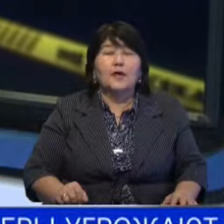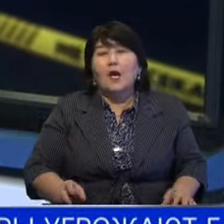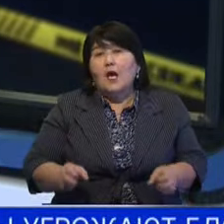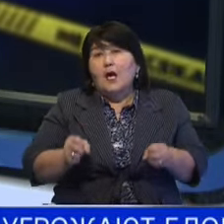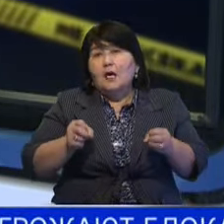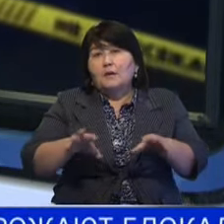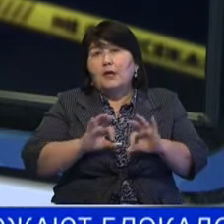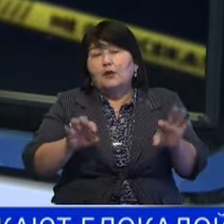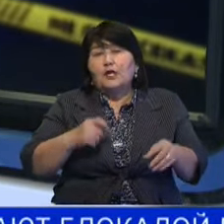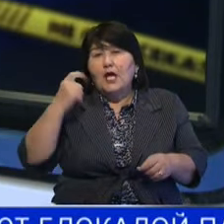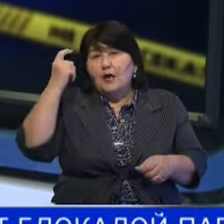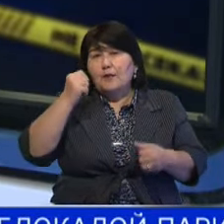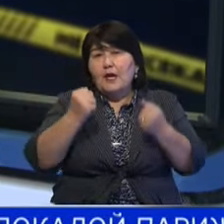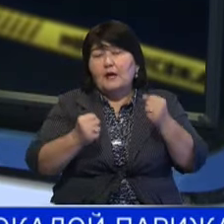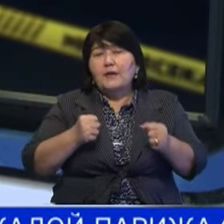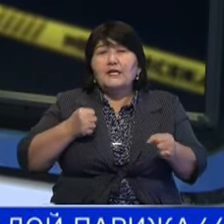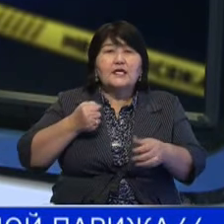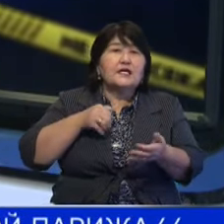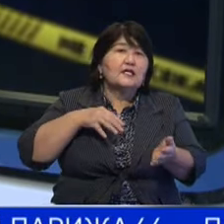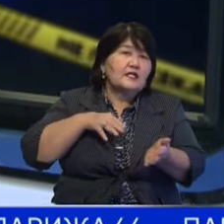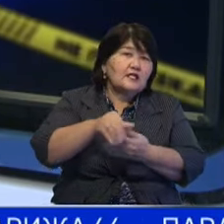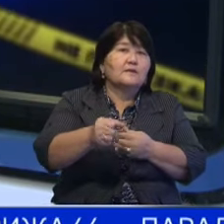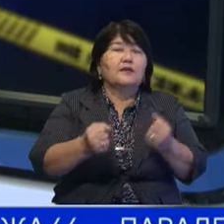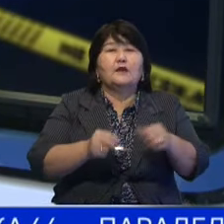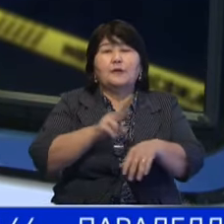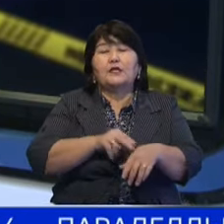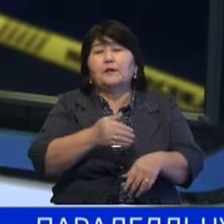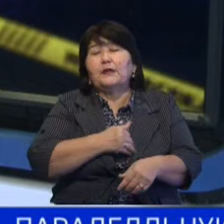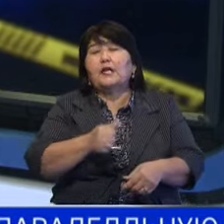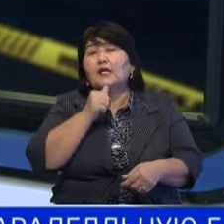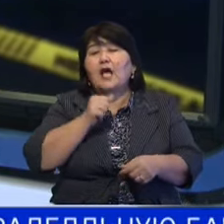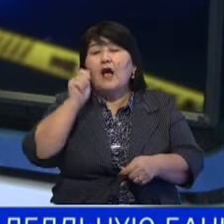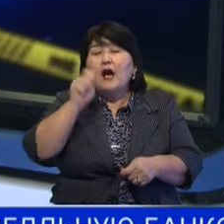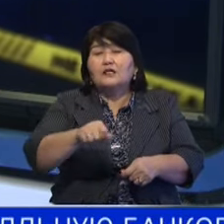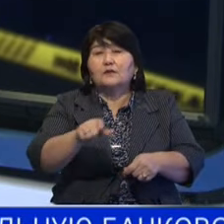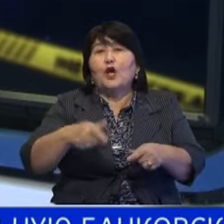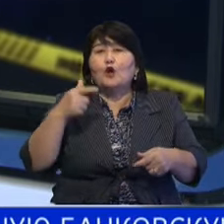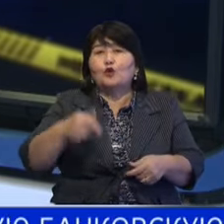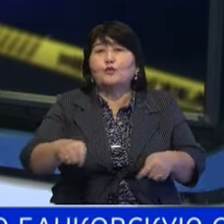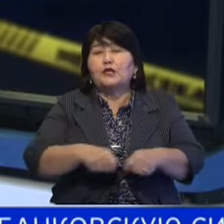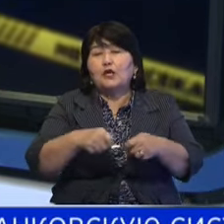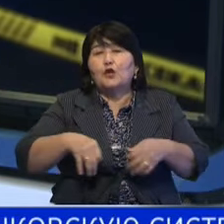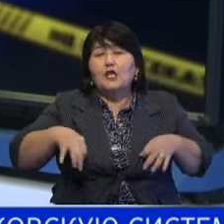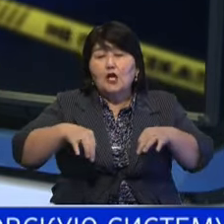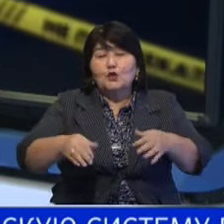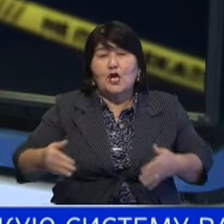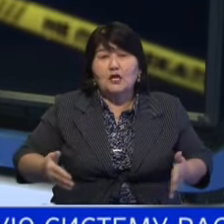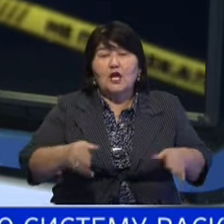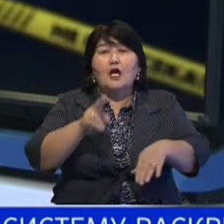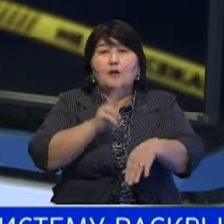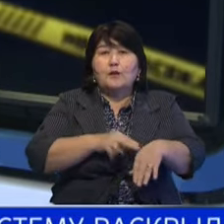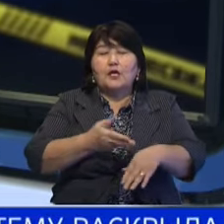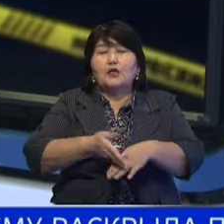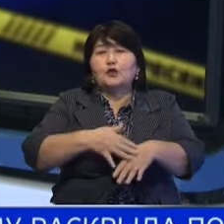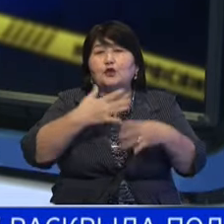криминальная хроника Пьяный водитель сбил полицейского который пытался остановить его за грубые нарушение правил дорожного движения патрульный с